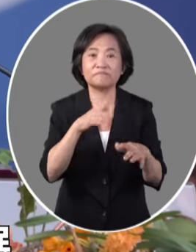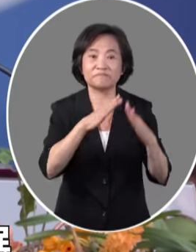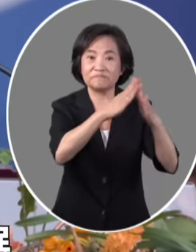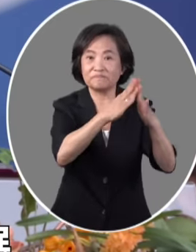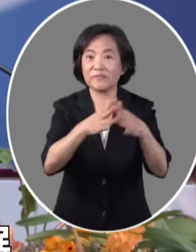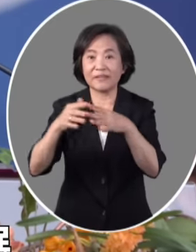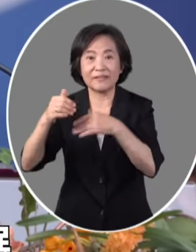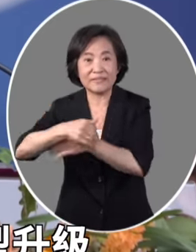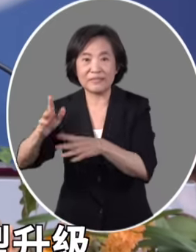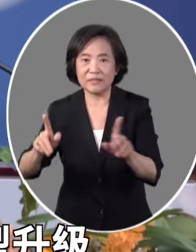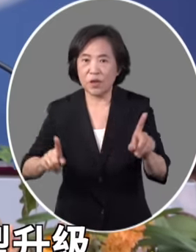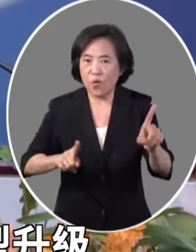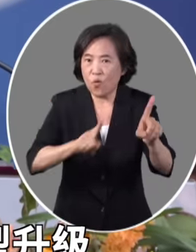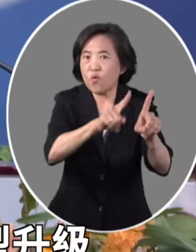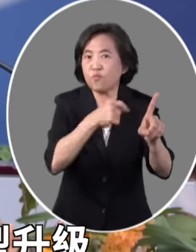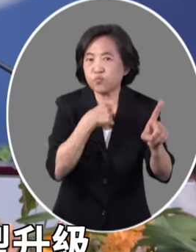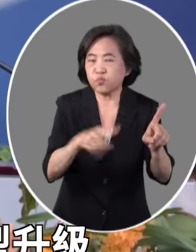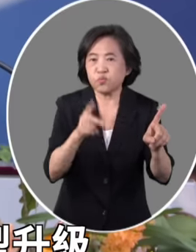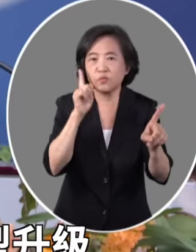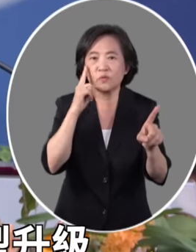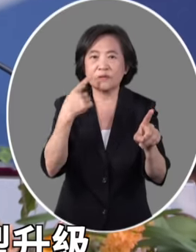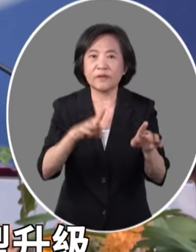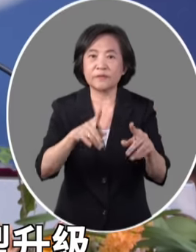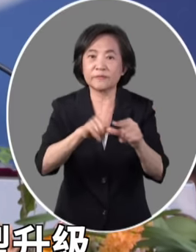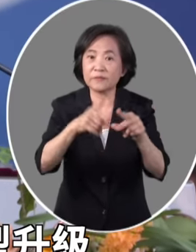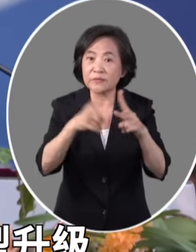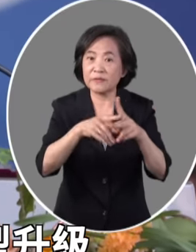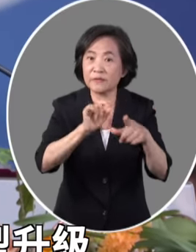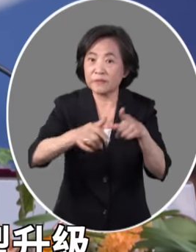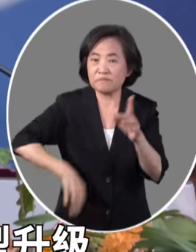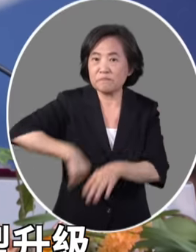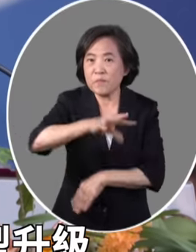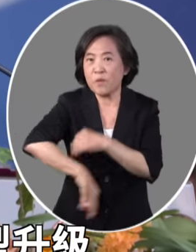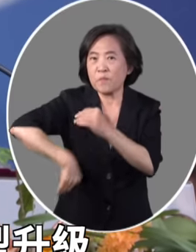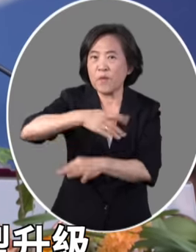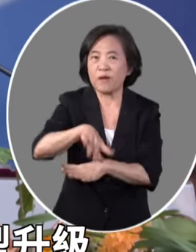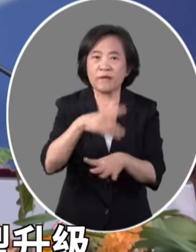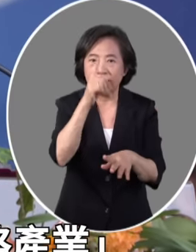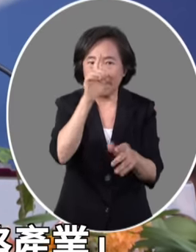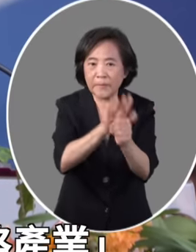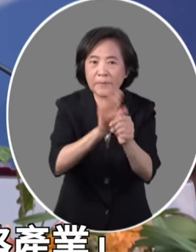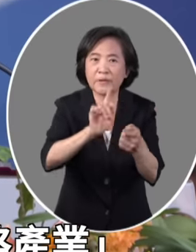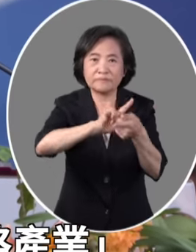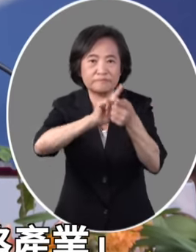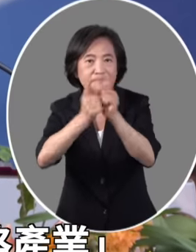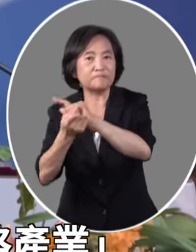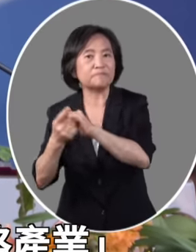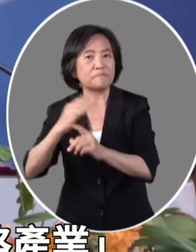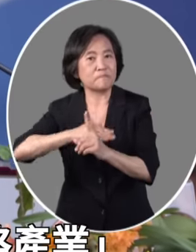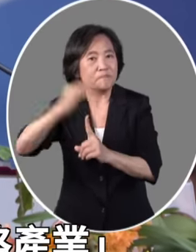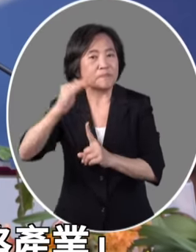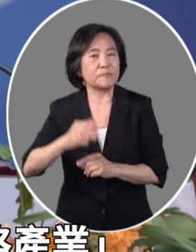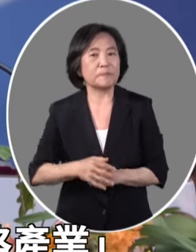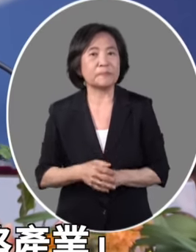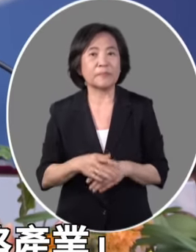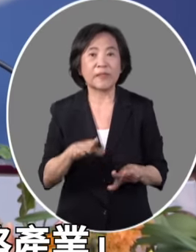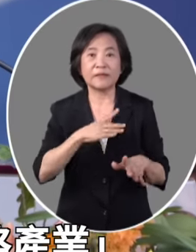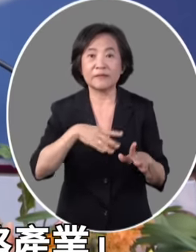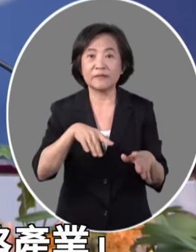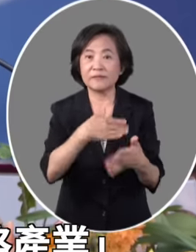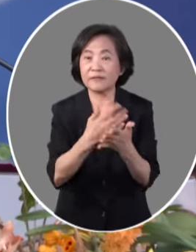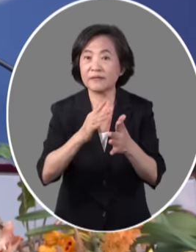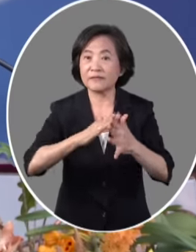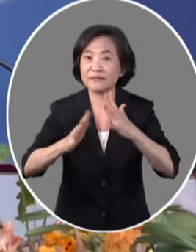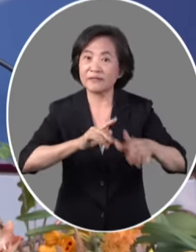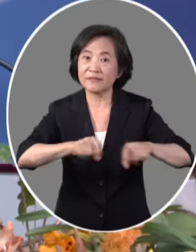展，加大投资中小企业的产业转型升级。我们也全力推动6大核心战略产